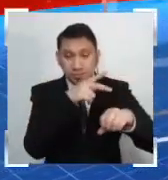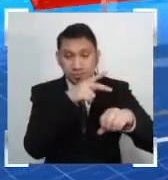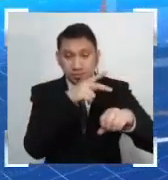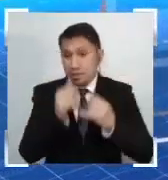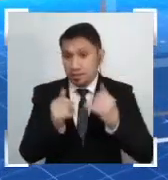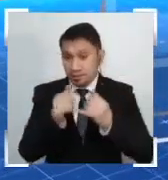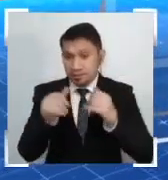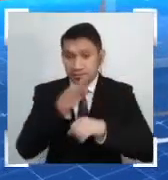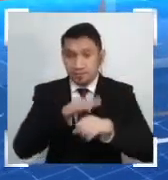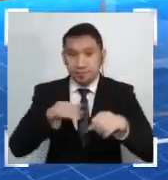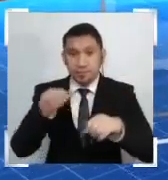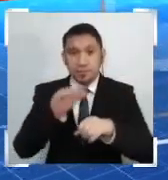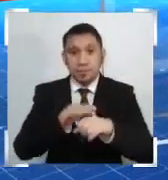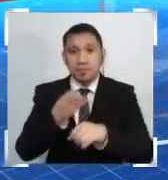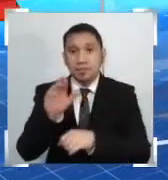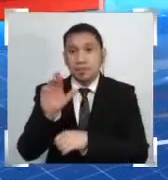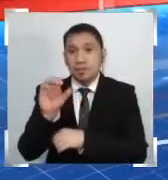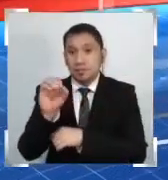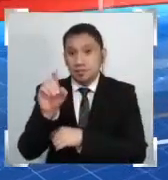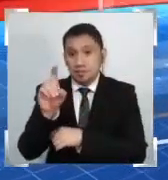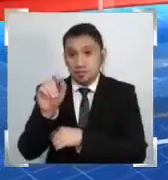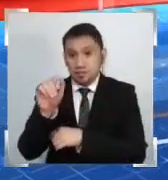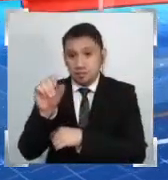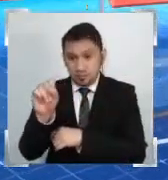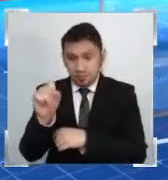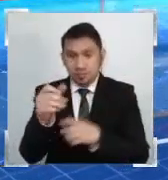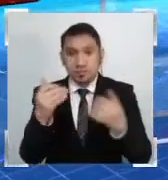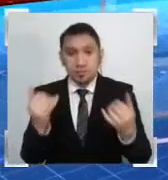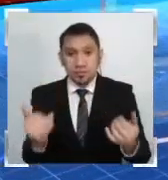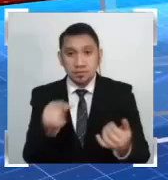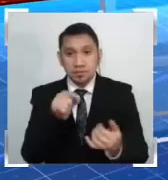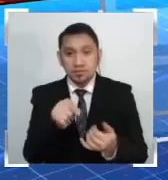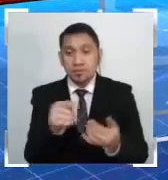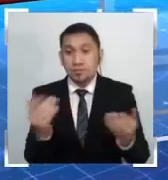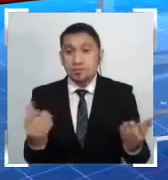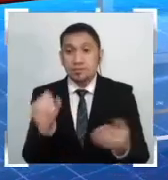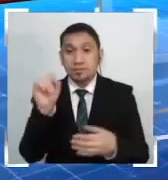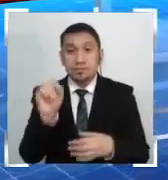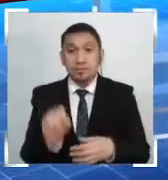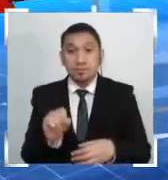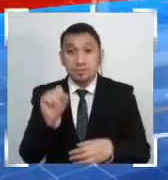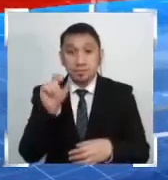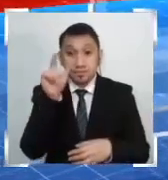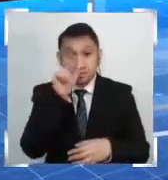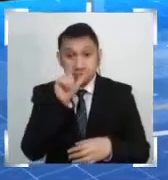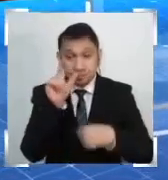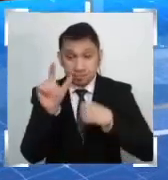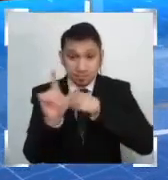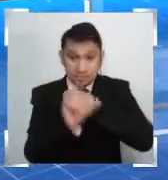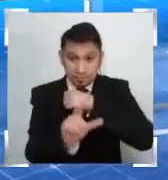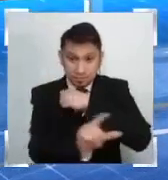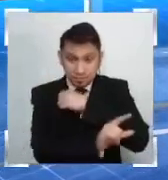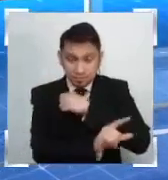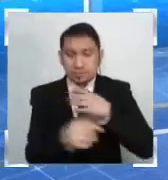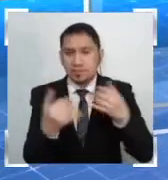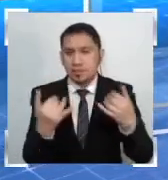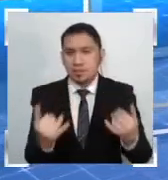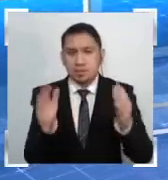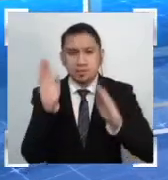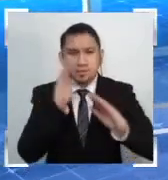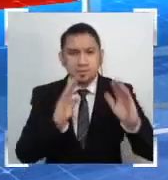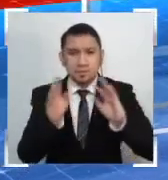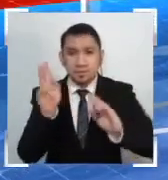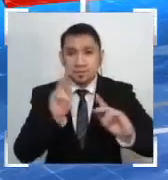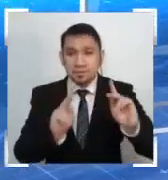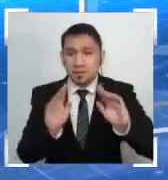Palawan. Kabilang po sa mga napuruhan ang bayan ng Liloan sa Southern Leyte. Problema po roon ngayon ang mga residente kung paano babangon lalo